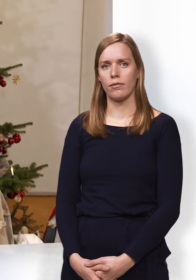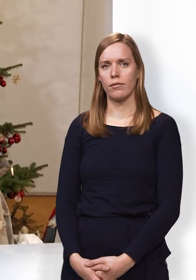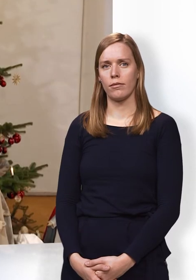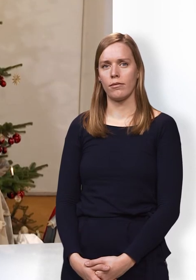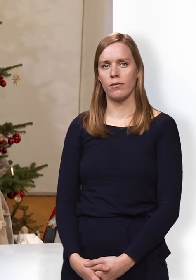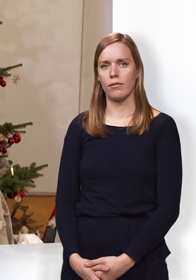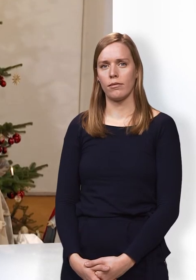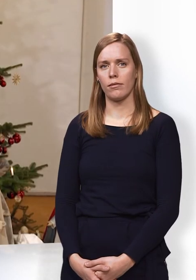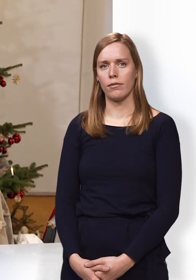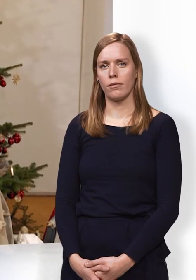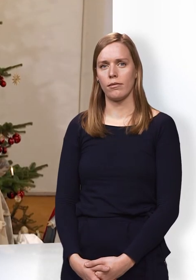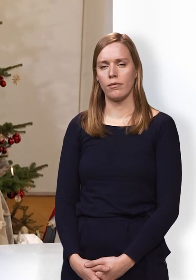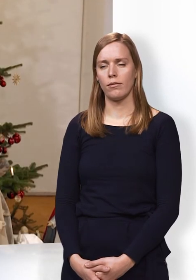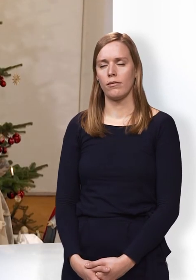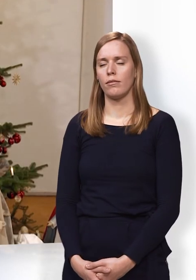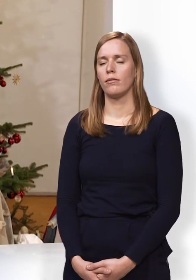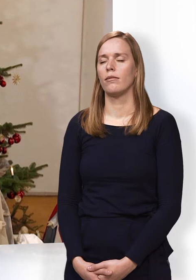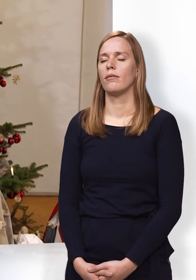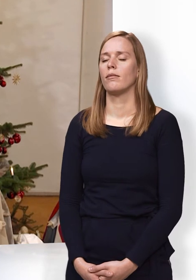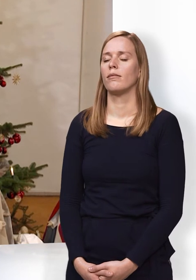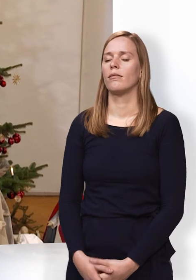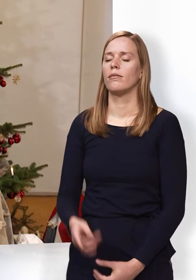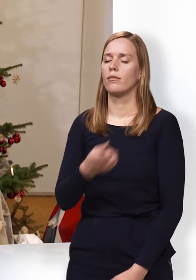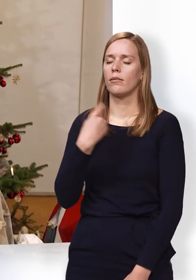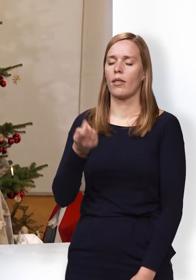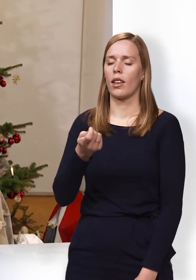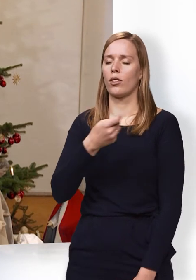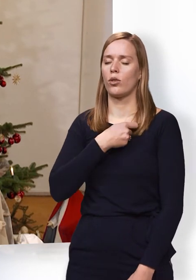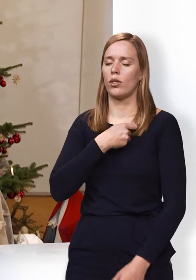Vergib uns unsere Schuld um Jesu Christi willen.